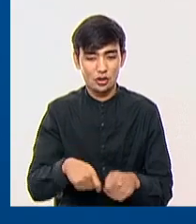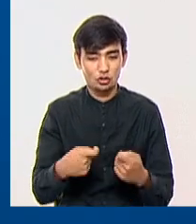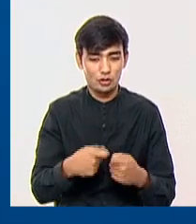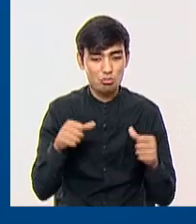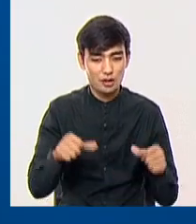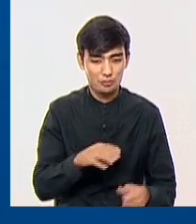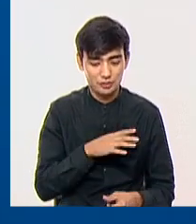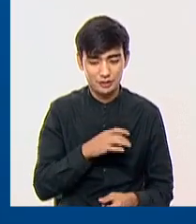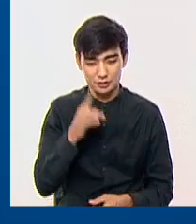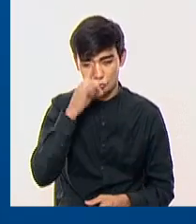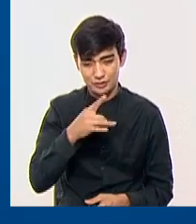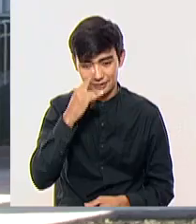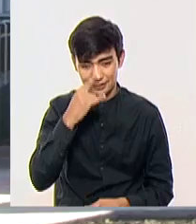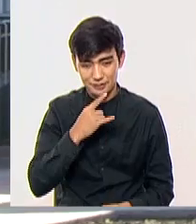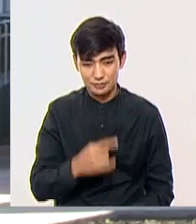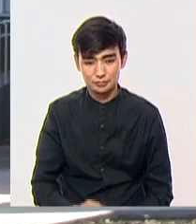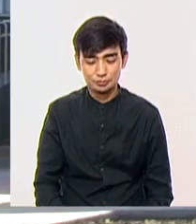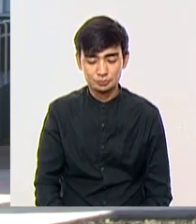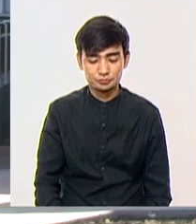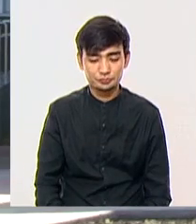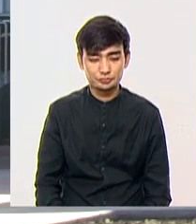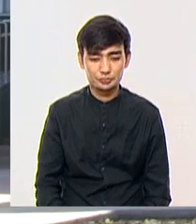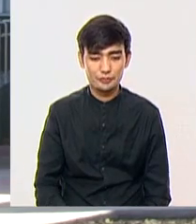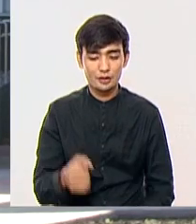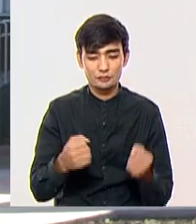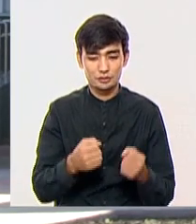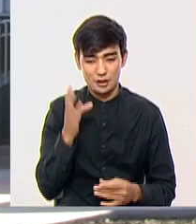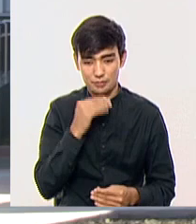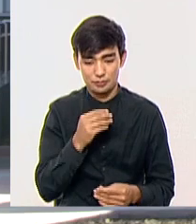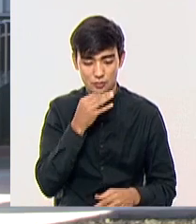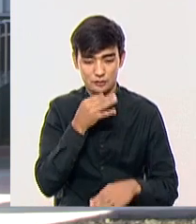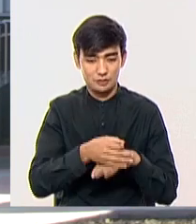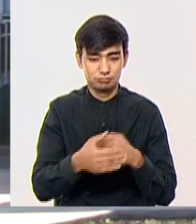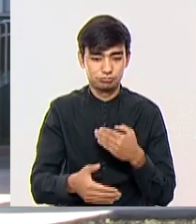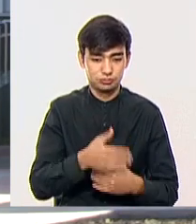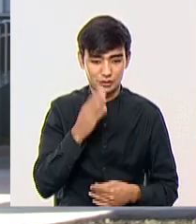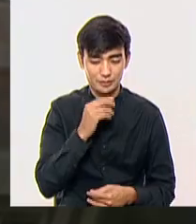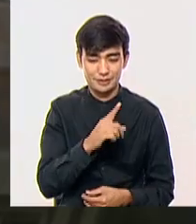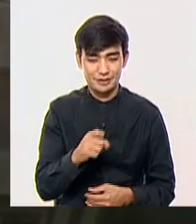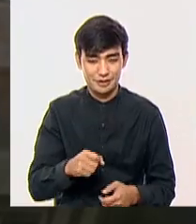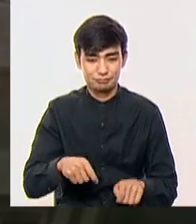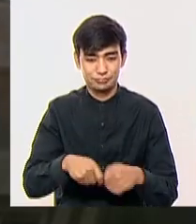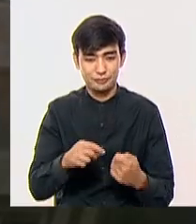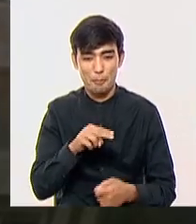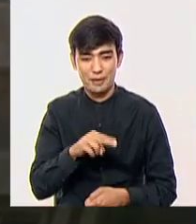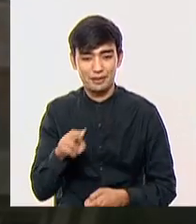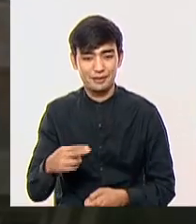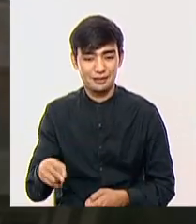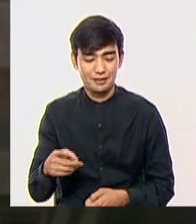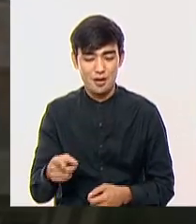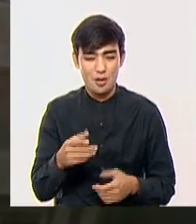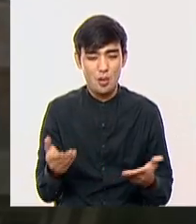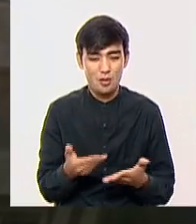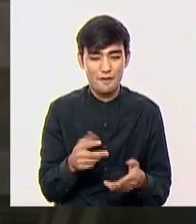правонарушениях Республики Казахстан. Водителя могут привлечь к ответственности за нарушение правил ПДД, повлекшее легкий